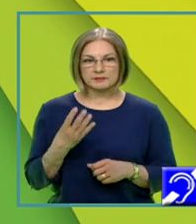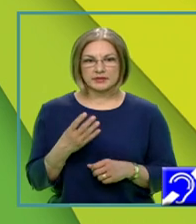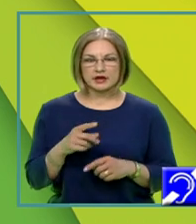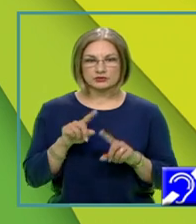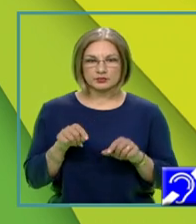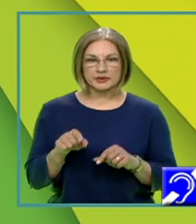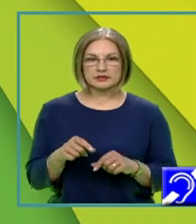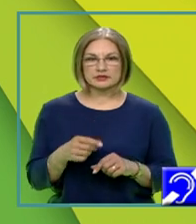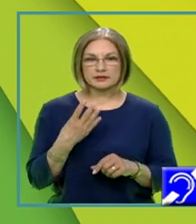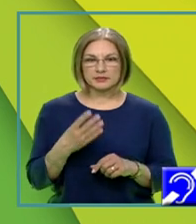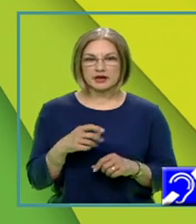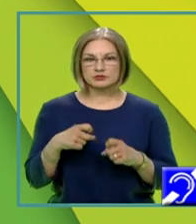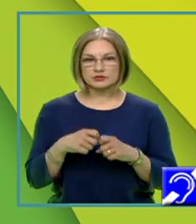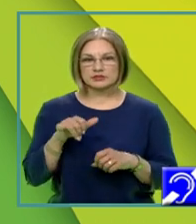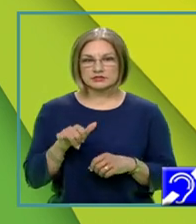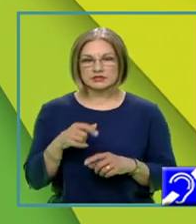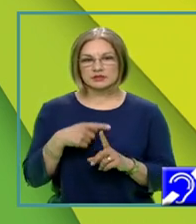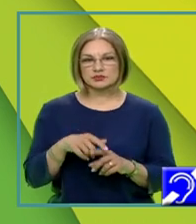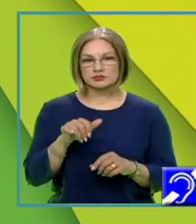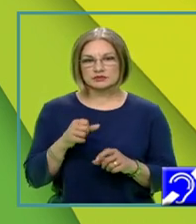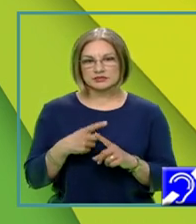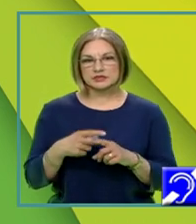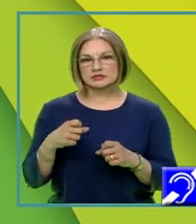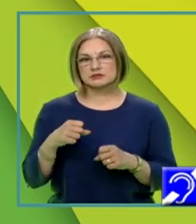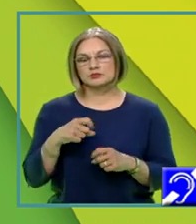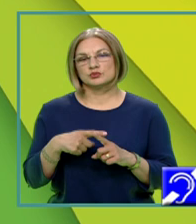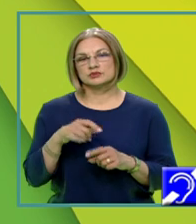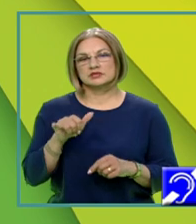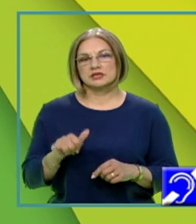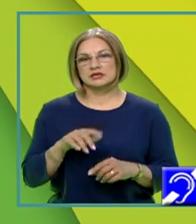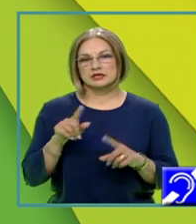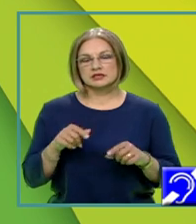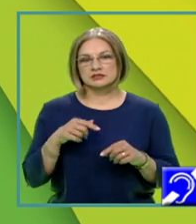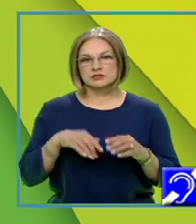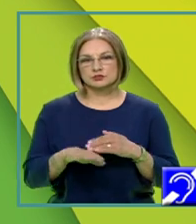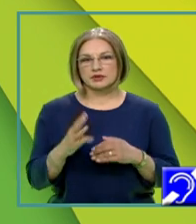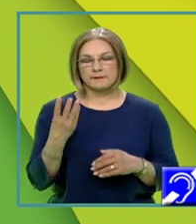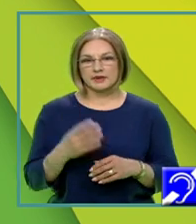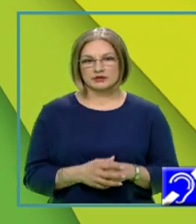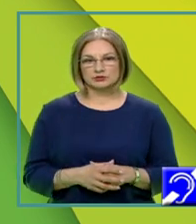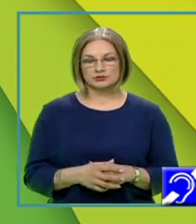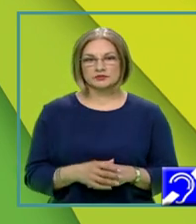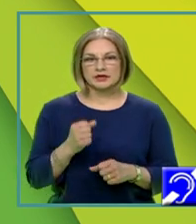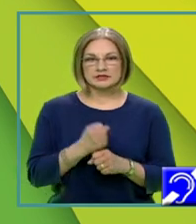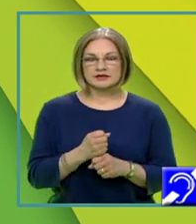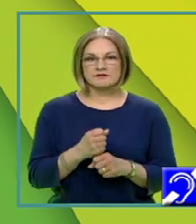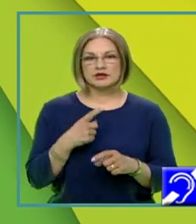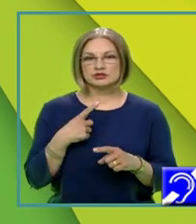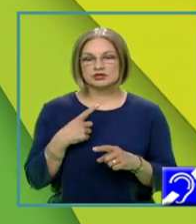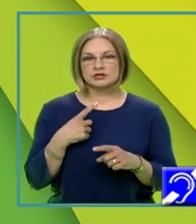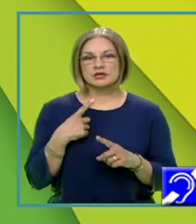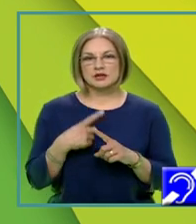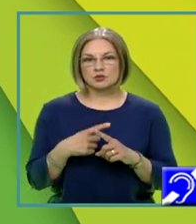pe lângă 4 x y plus x plus y totul supra 4 făcând înmulțirea lui 4 cu această paranteză